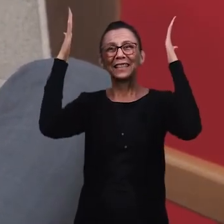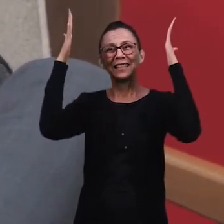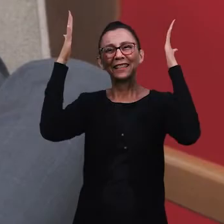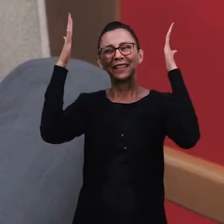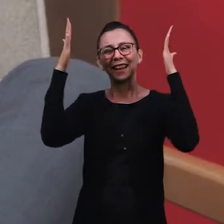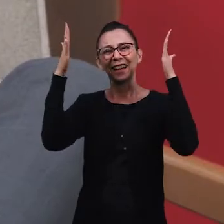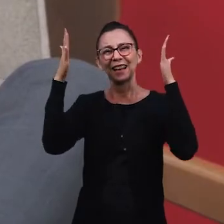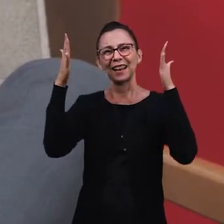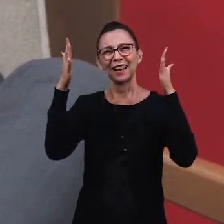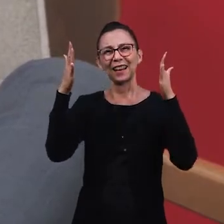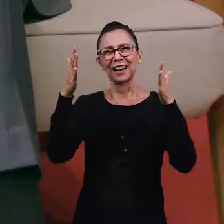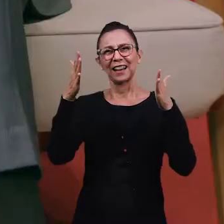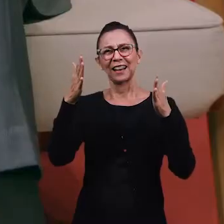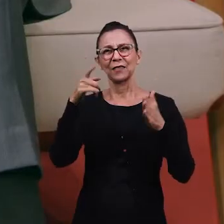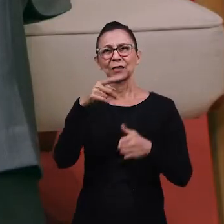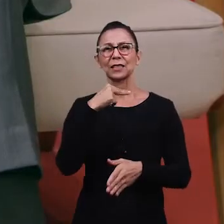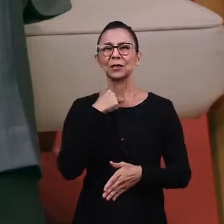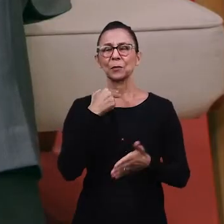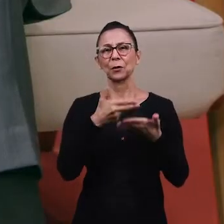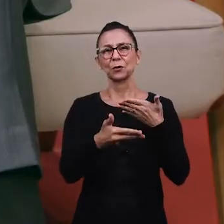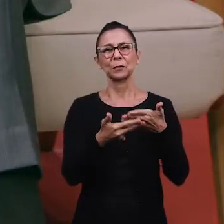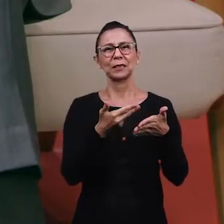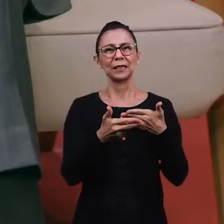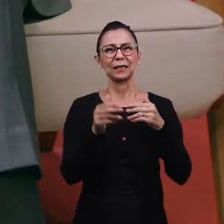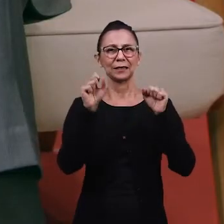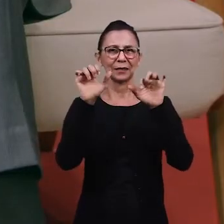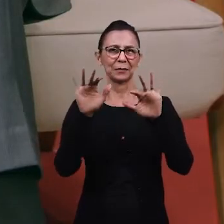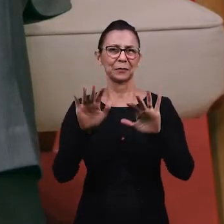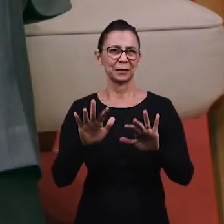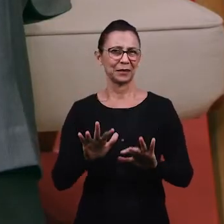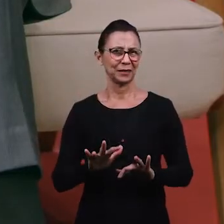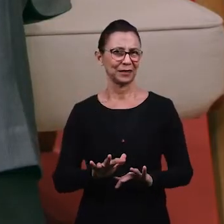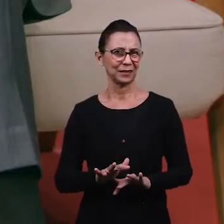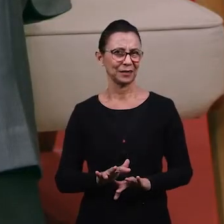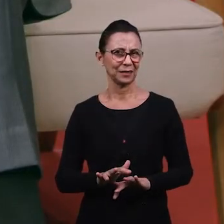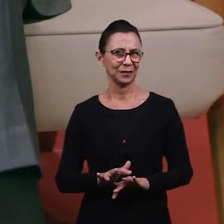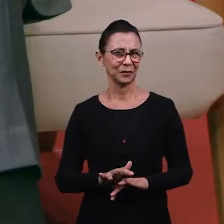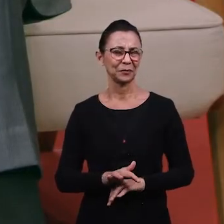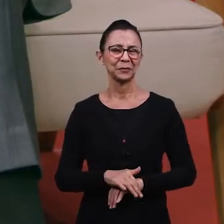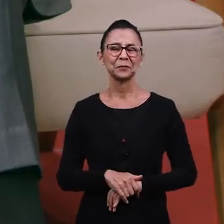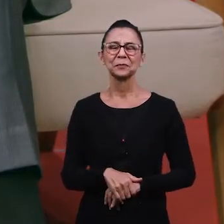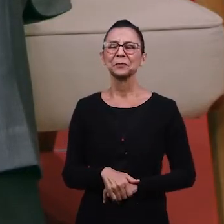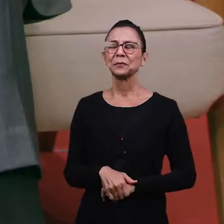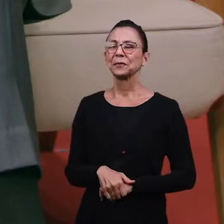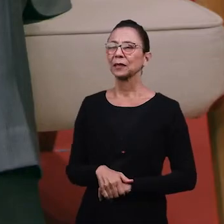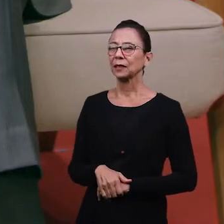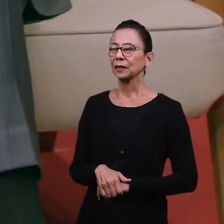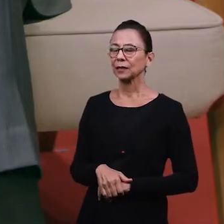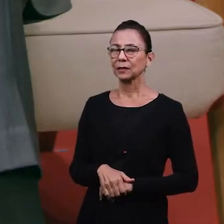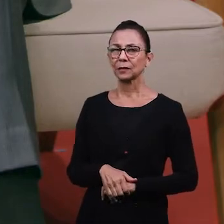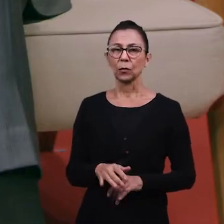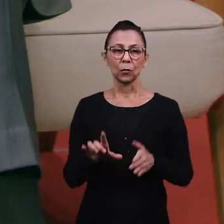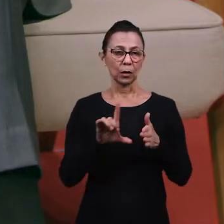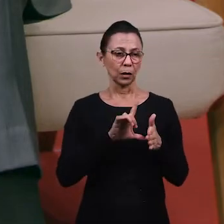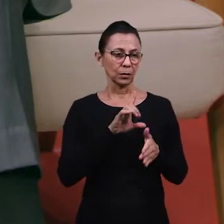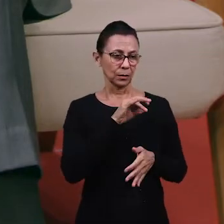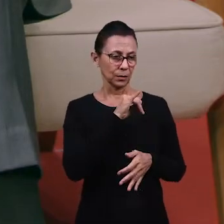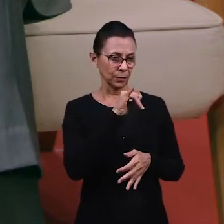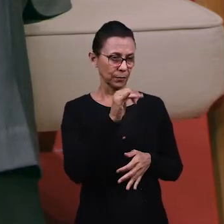cette fête, la plus grande fête que quelqu'un peut vivre, non, ne restez pas dehors de cette bénédiction.